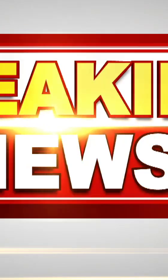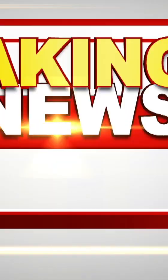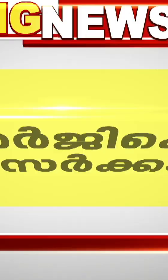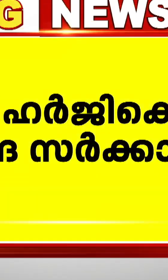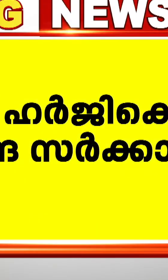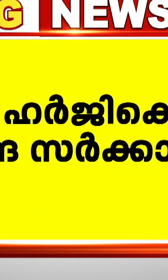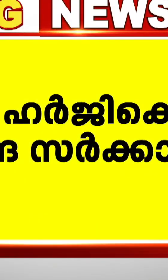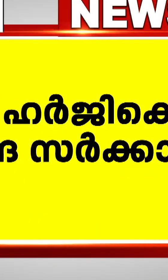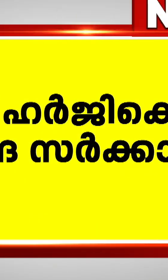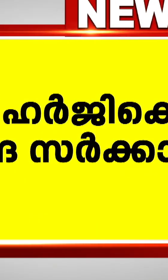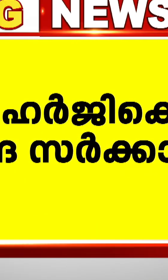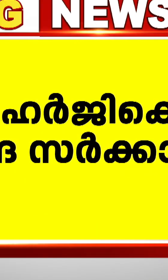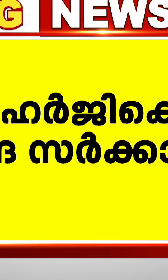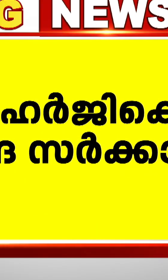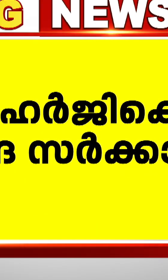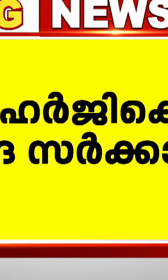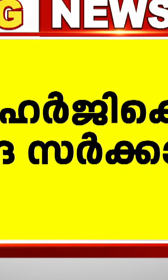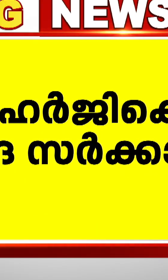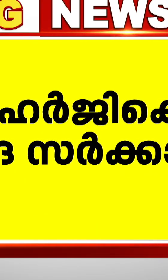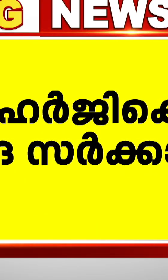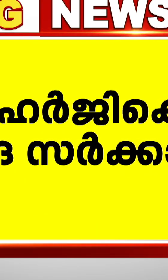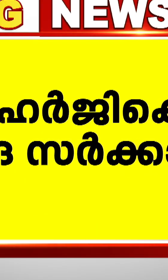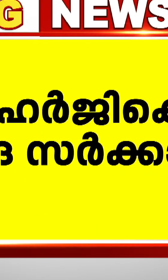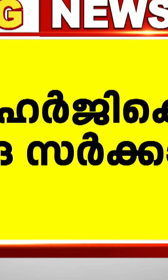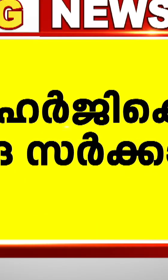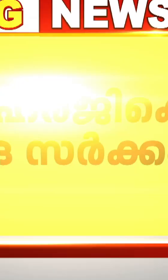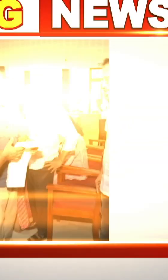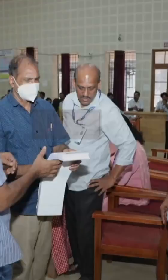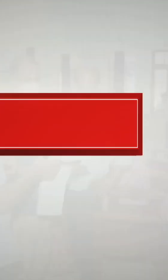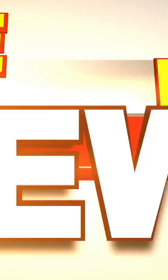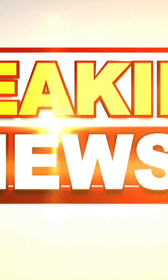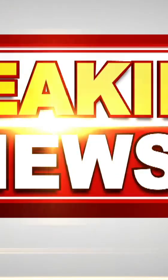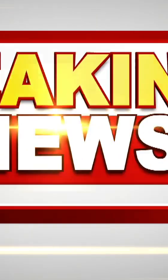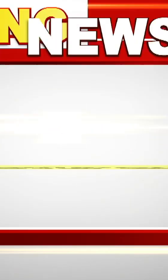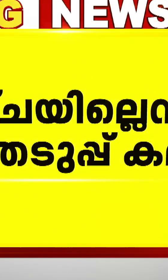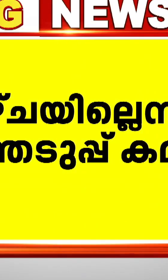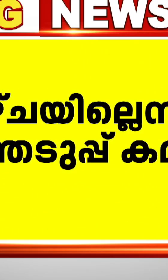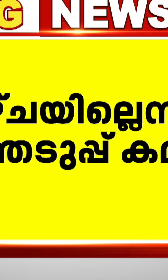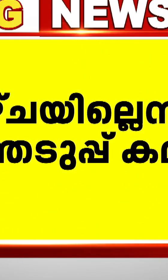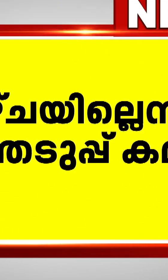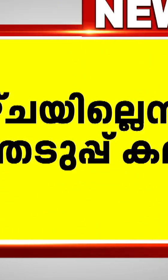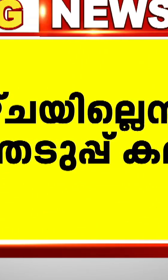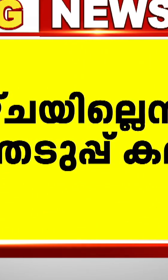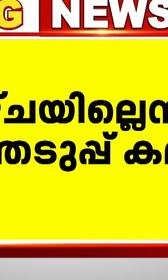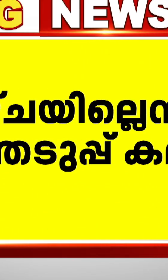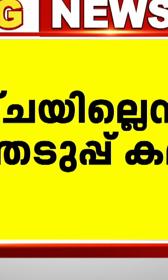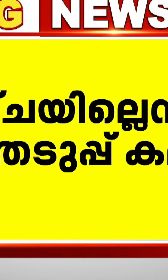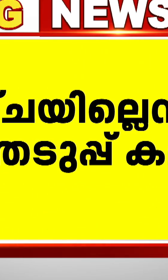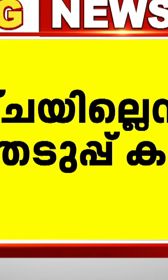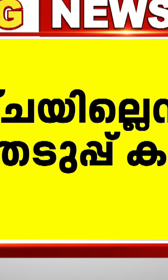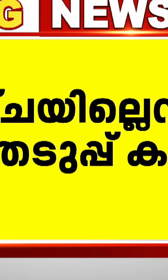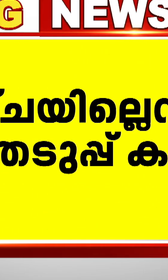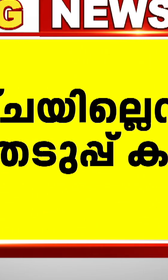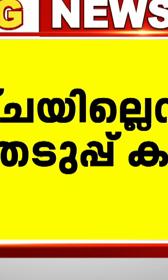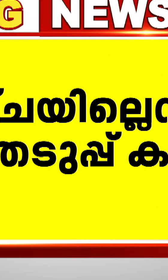ശരി, MG പ്രതീഷ് ഉണ്ട് നമ്മളോടൊപ്പം തിരുവനന്തപുരത്ത്. പ്രതീഷ്, ഈ വിഷയത്തിൽ ഇരു കക്ഷികൾക്കും ഇരു മുന്നണികൾക്കുമുള്ള ആശങ്കകൾ അകന്നു. അതായത്